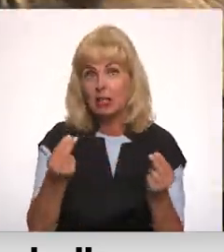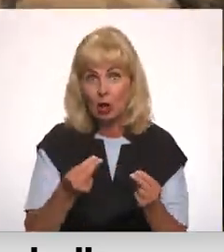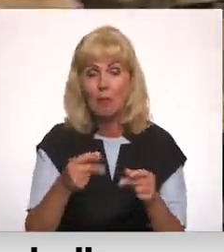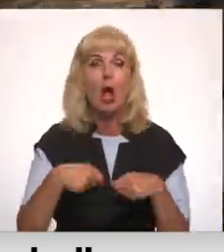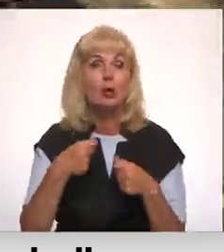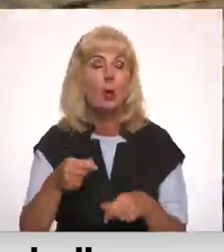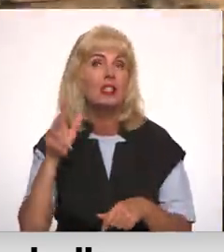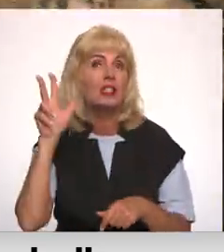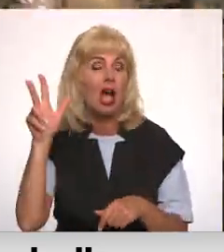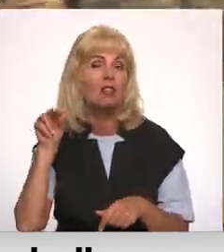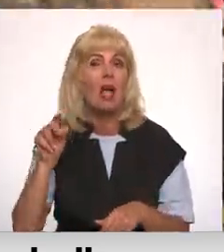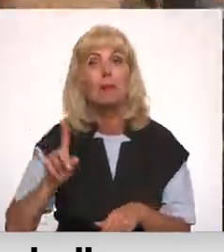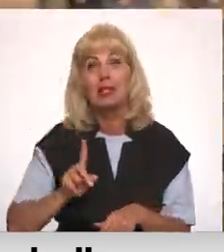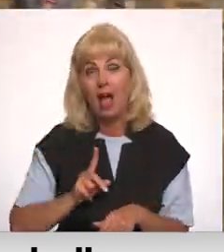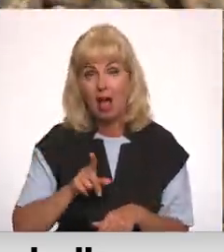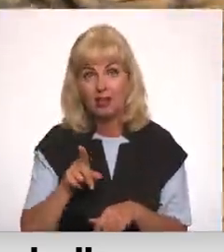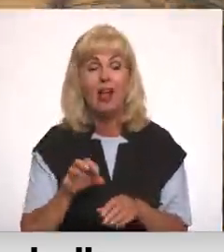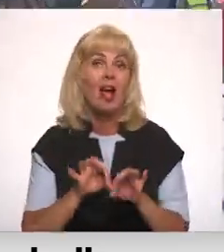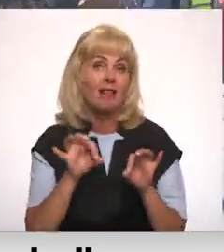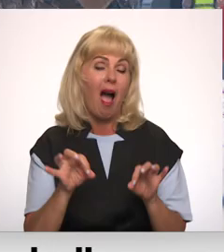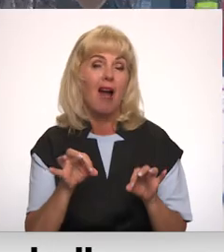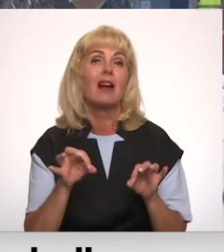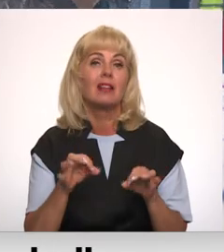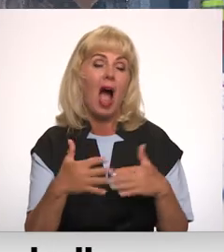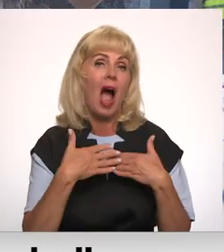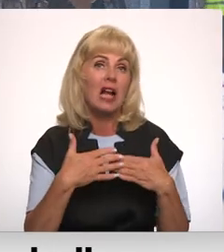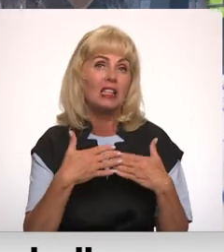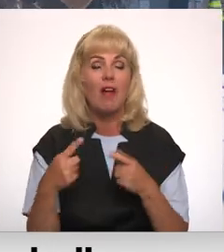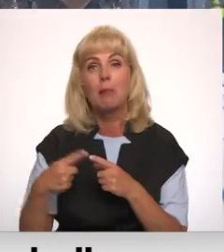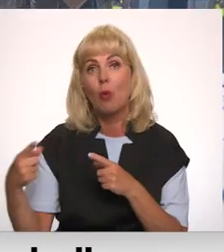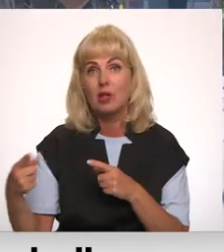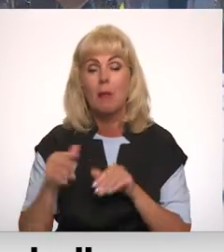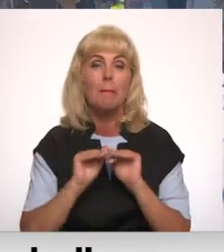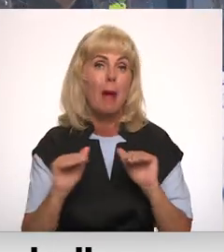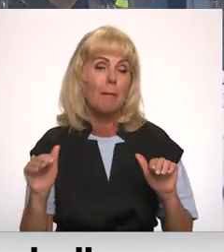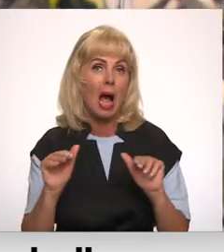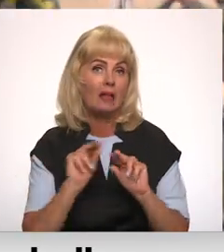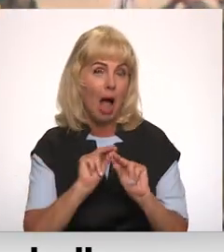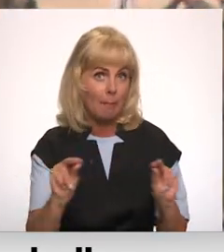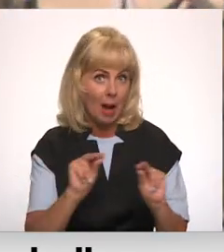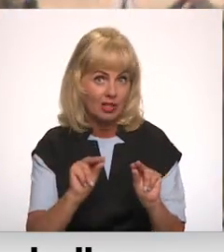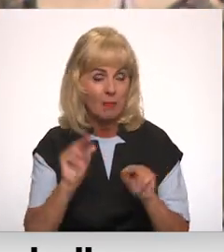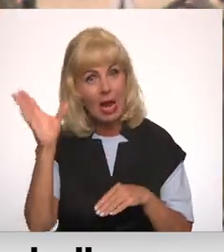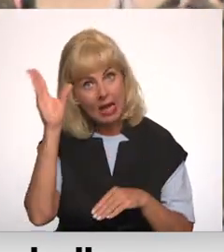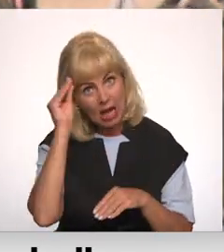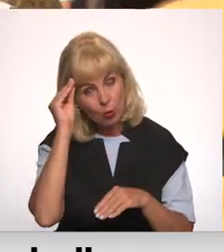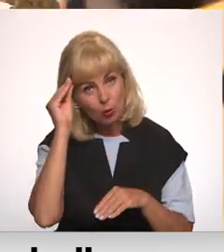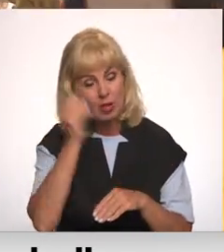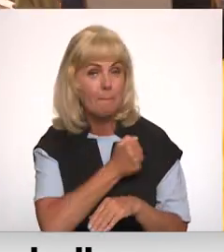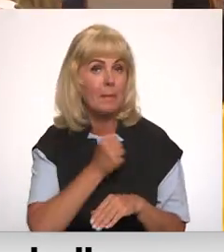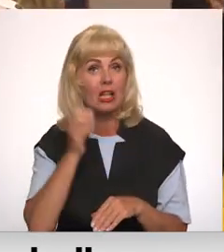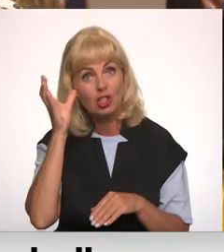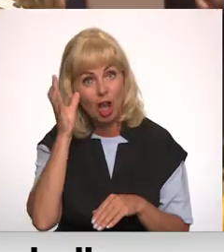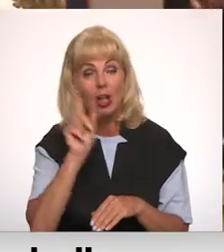zvērasti zemesargi. Un šobrīd sākas tas aktīvākais, svarīgākais posms pamatapmācība, kur katrs iegūst šīs militārās ziņāšanas. Tie,